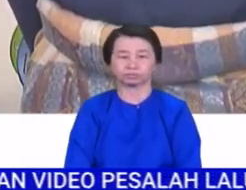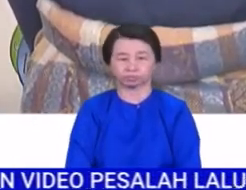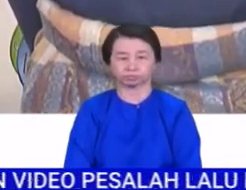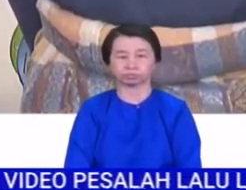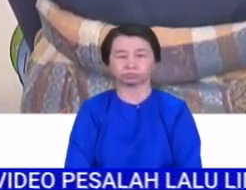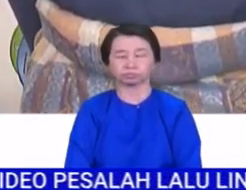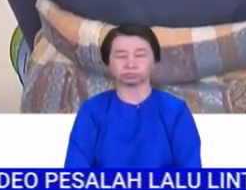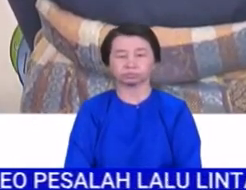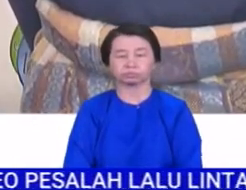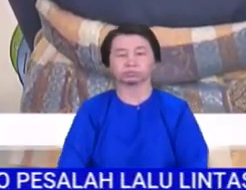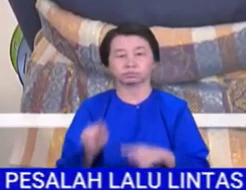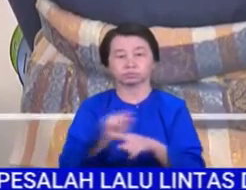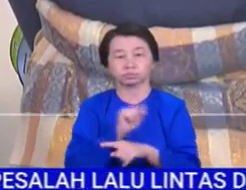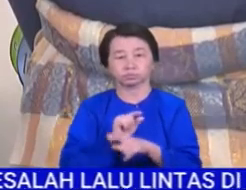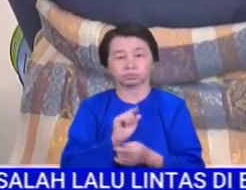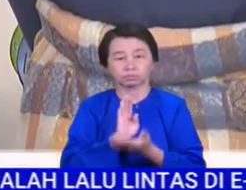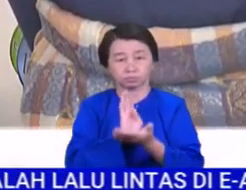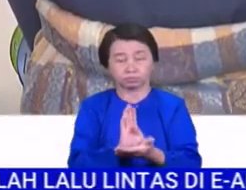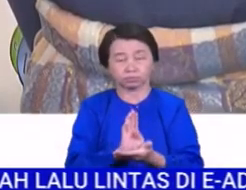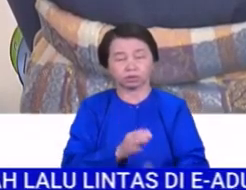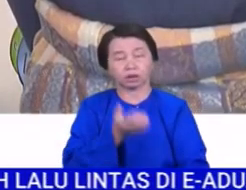Dan penggunaan bantuan